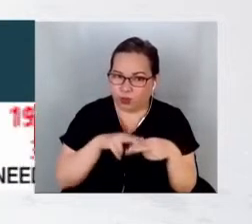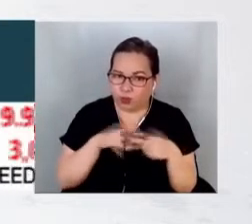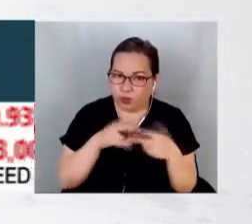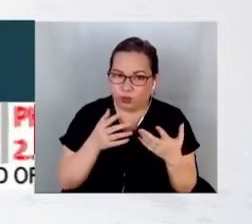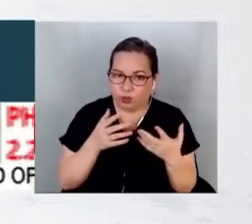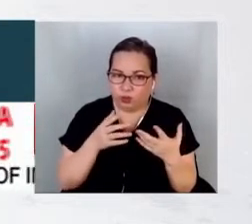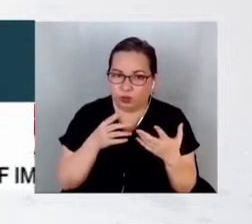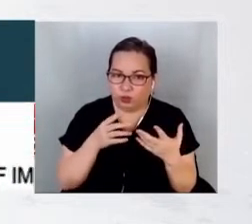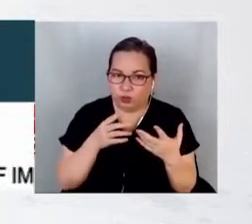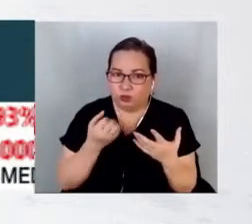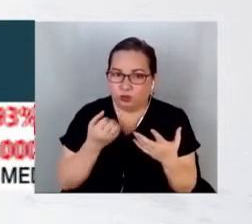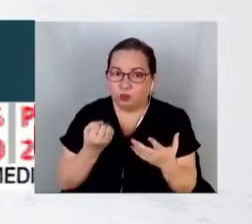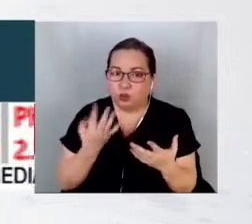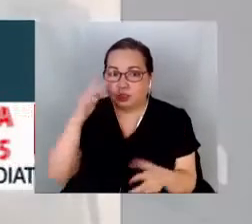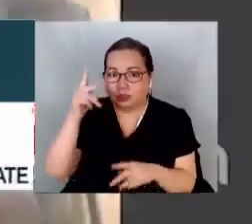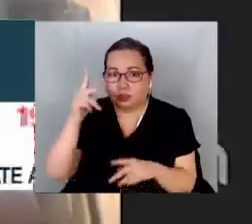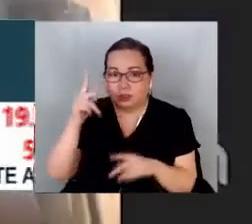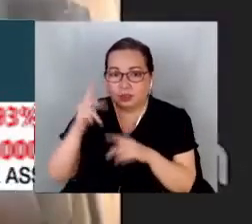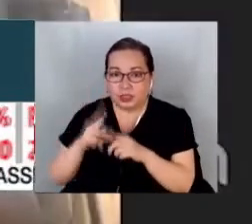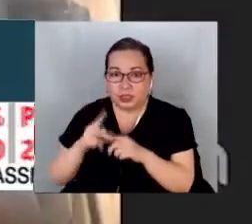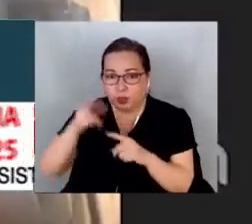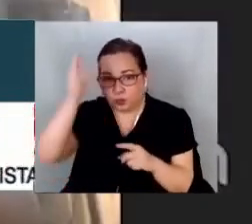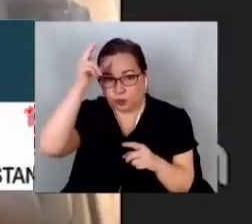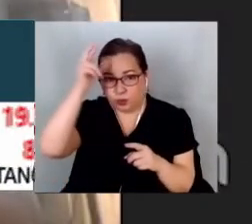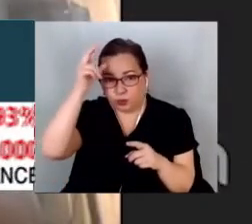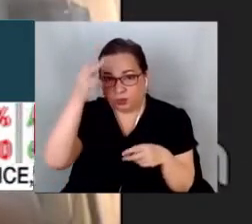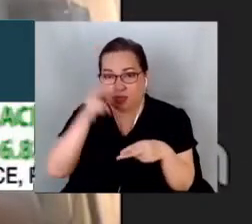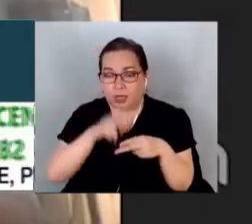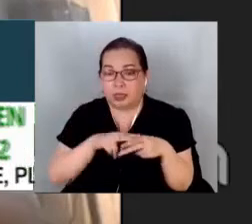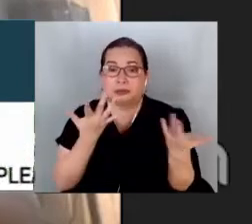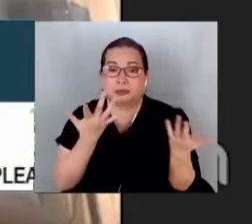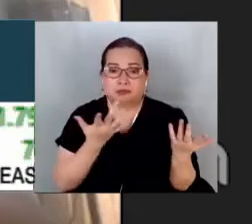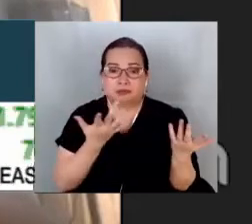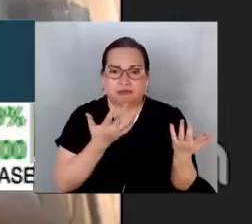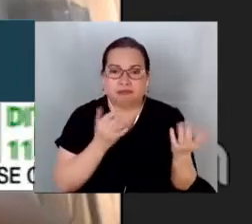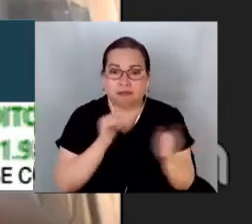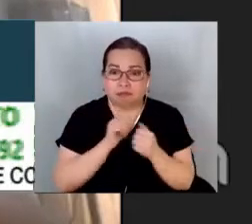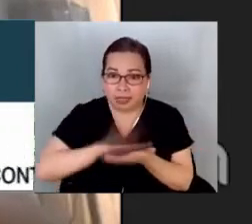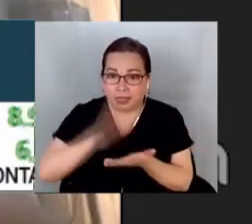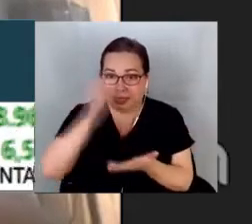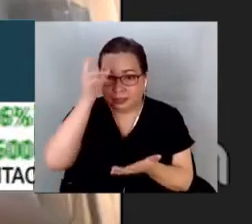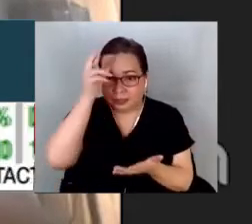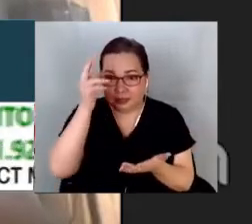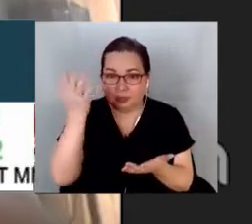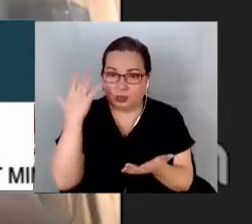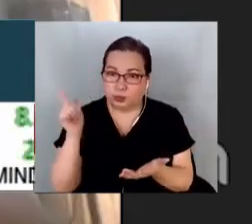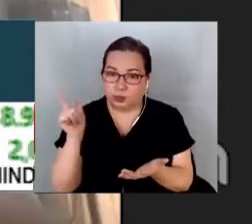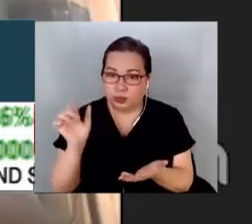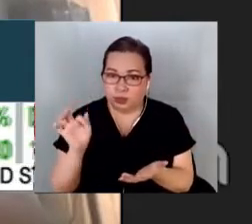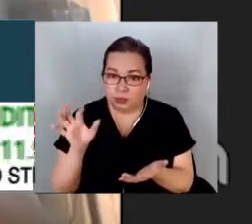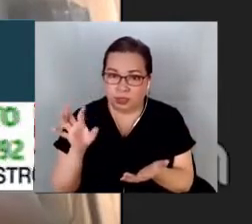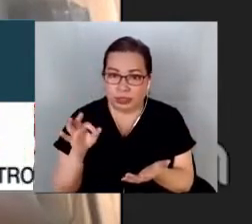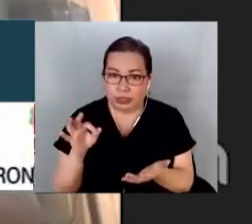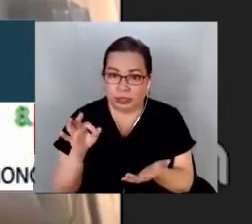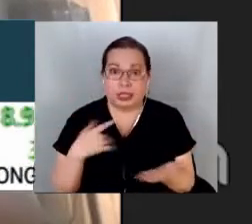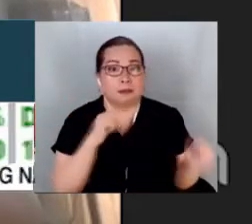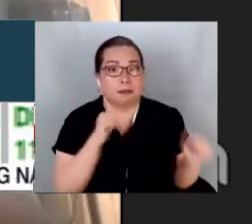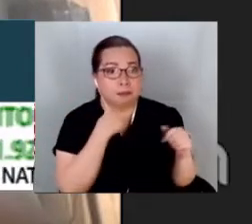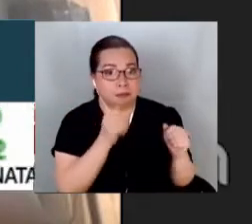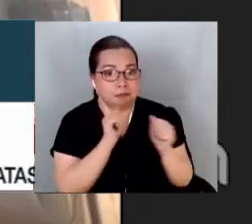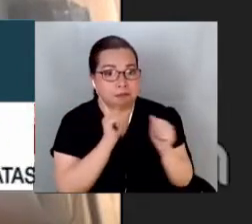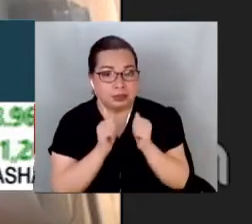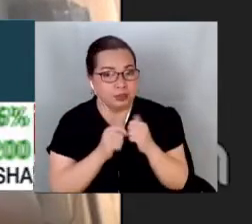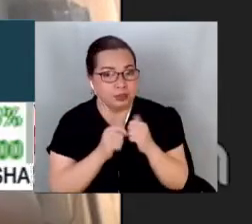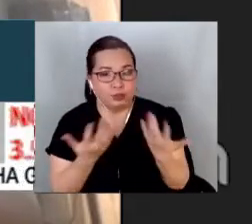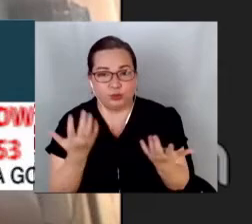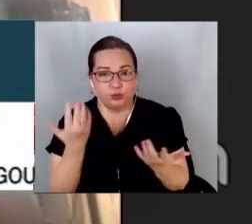to 2019. Po ay indikasyon na kulang na ho talaga ang kakayahan ng broiler industry.